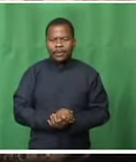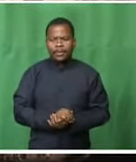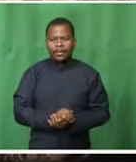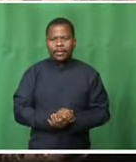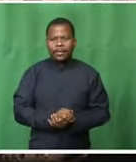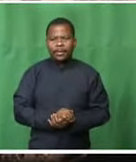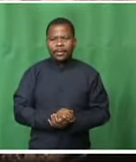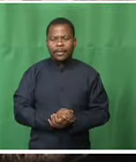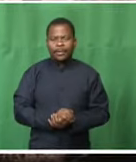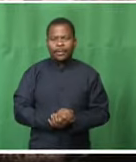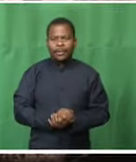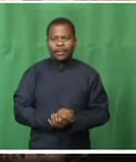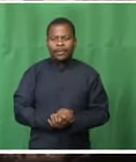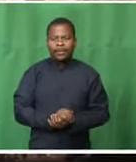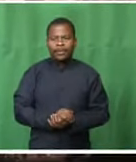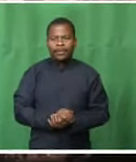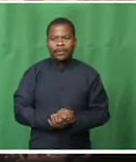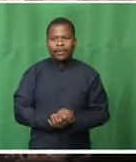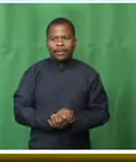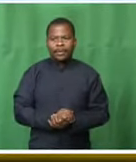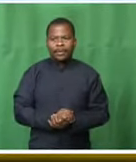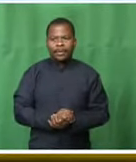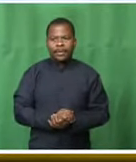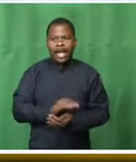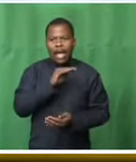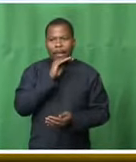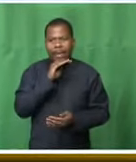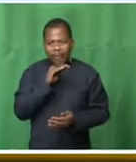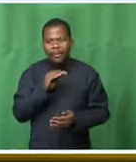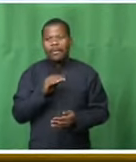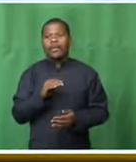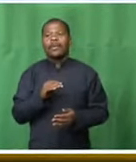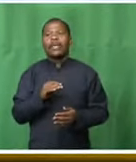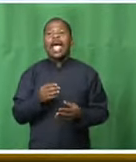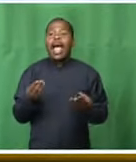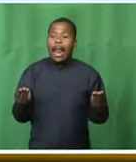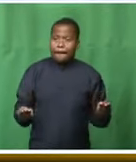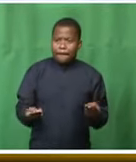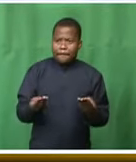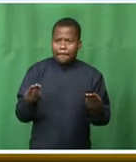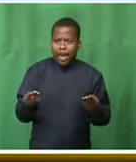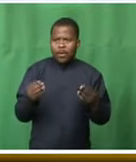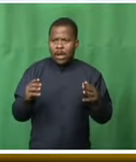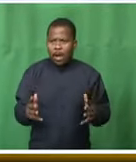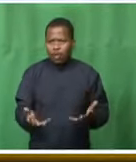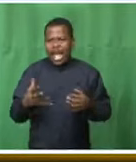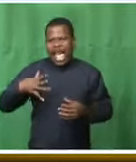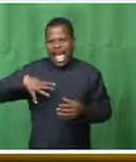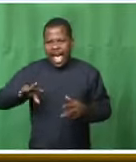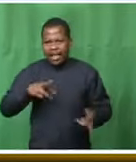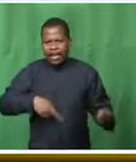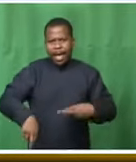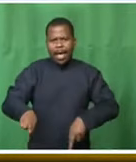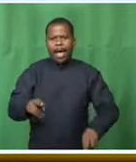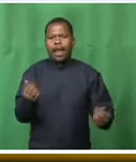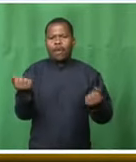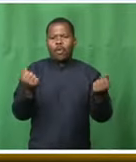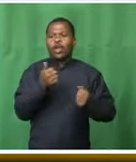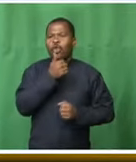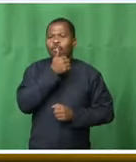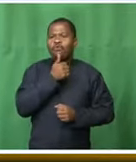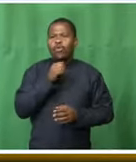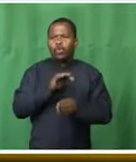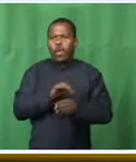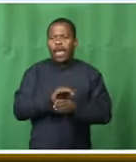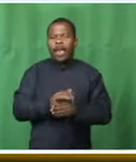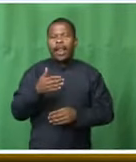week selungise lo mgwaqo. So ma residents they are encouraged ukuthi asebenzise manye ma routes kuhamba kuyofika